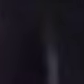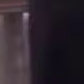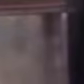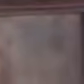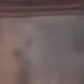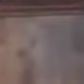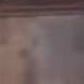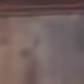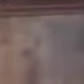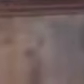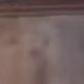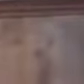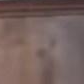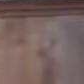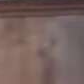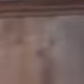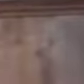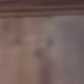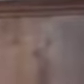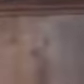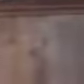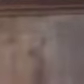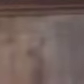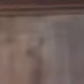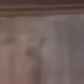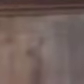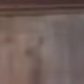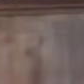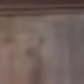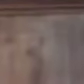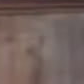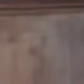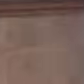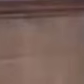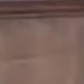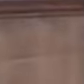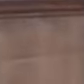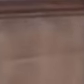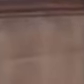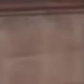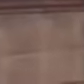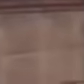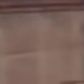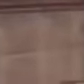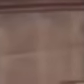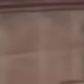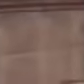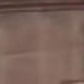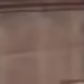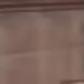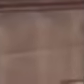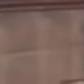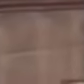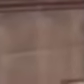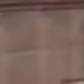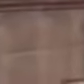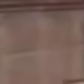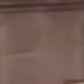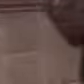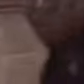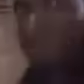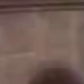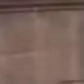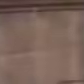Manje ntombazana ime kabi ime lapho kufuneka ngime khona. Ngoba angikwazi